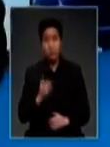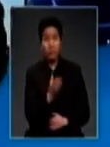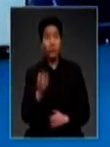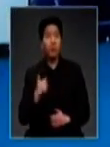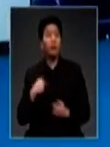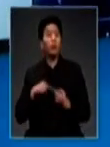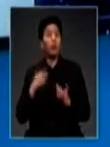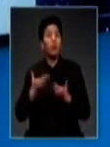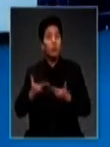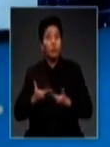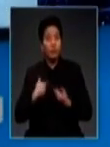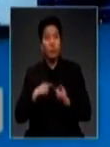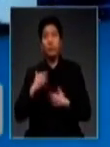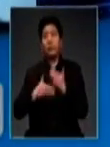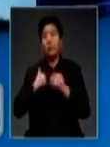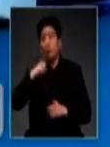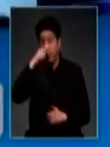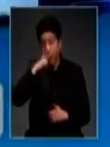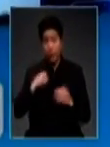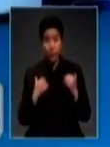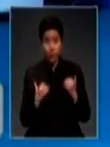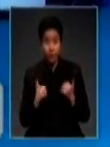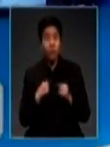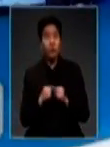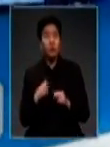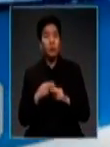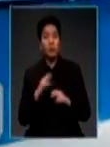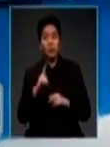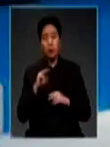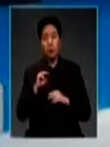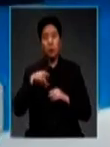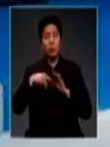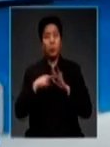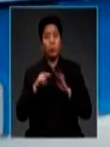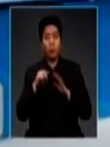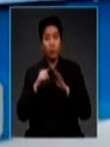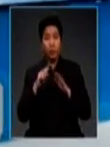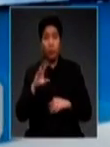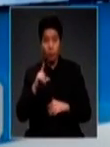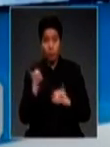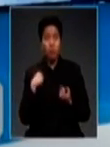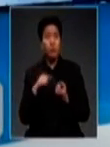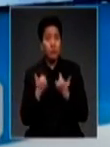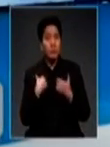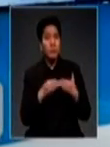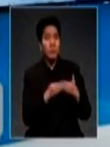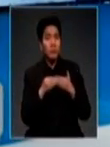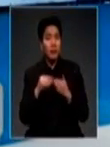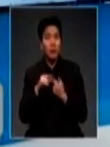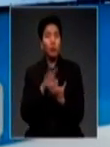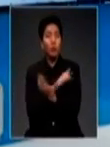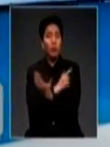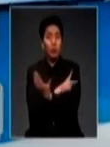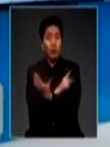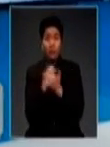ต้อนรับคุณผู้ชมเข้าสู่รายการเดินหน้าประเทศไทยนะคะสำหรับวันนี้อยู่กับดิฉันชมพูนุชพัทรคจีค่ะเดินหน้าประเทศไทยวันนี้นะคะพาคุณผู้ชมมาที่จังหวั